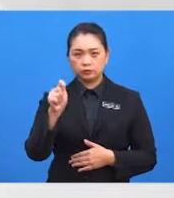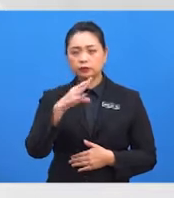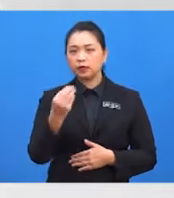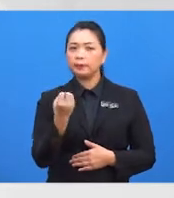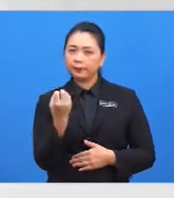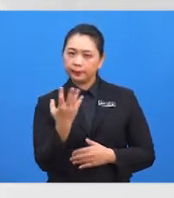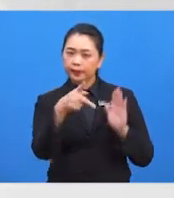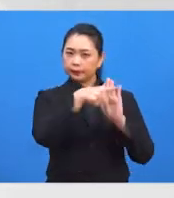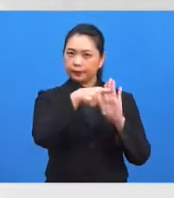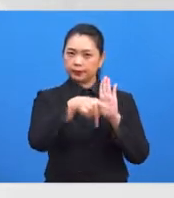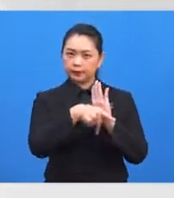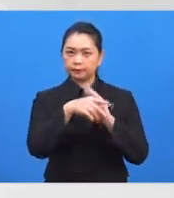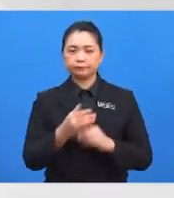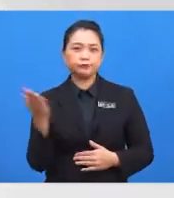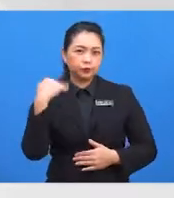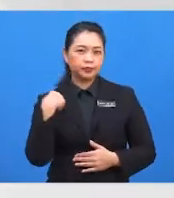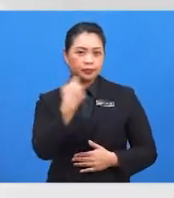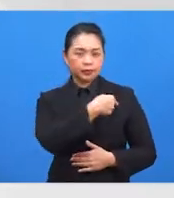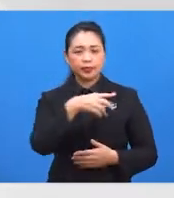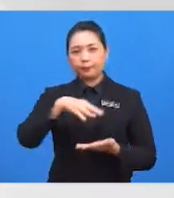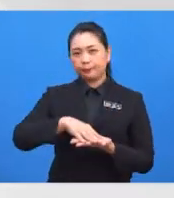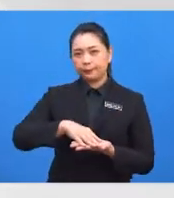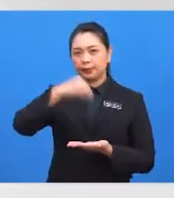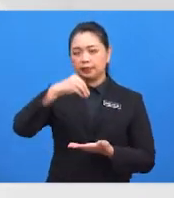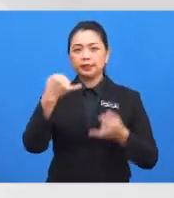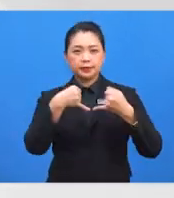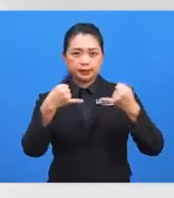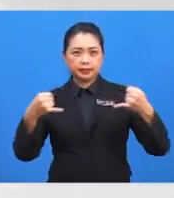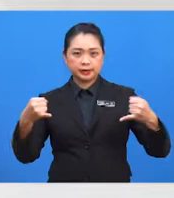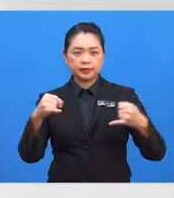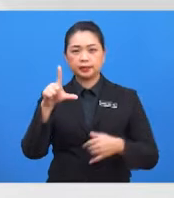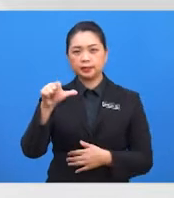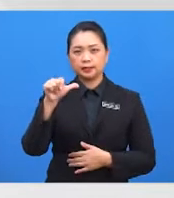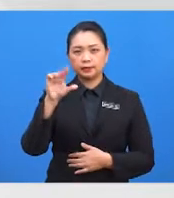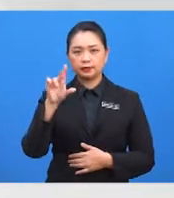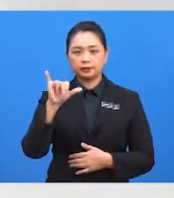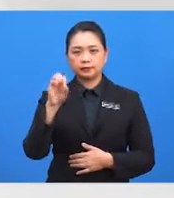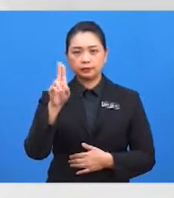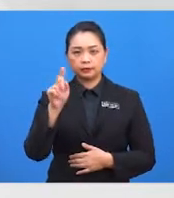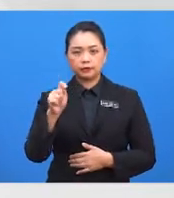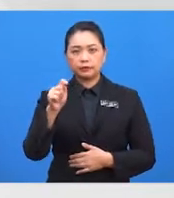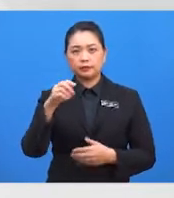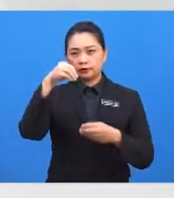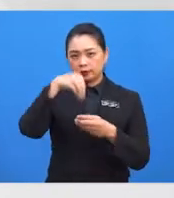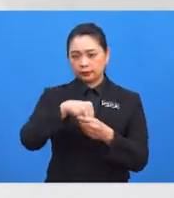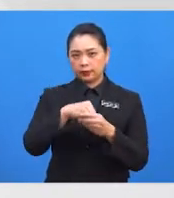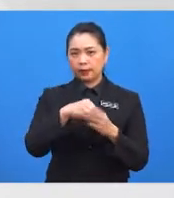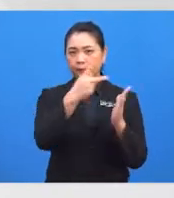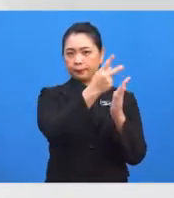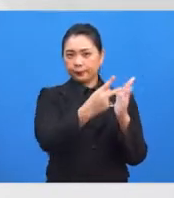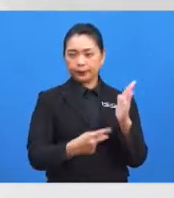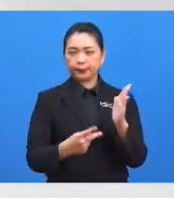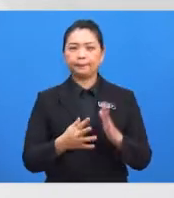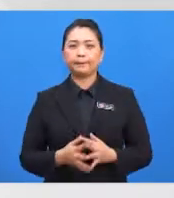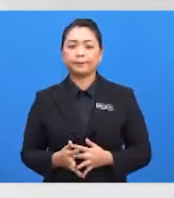dalam penghasilan layout. Jom kita pelajari jenis-jenis yang terdapat pada reka bentuk layout